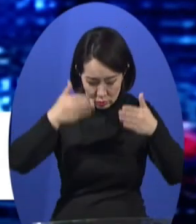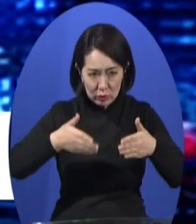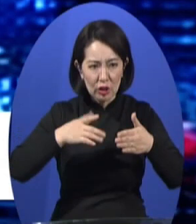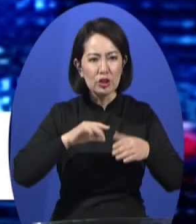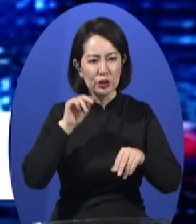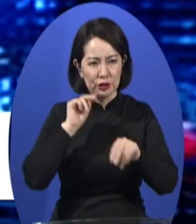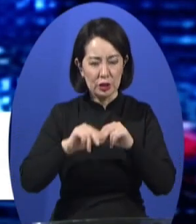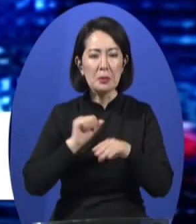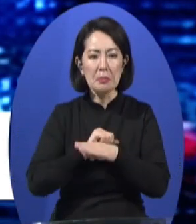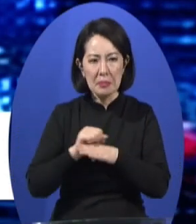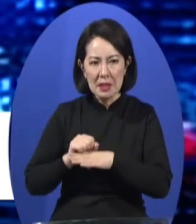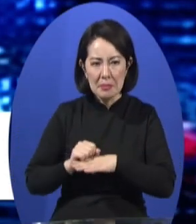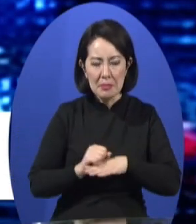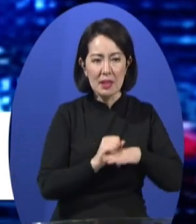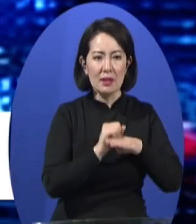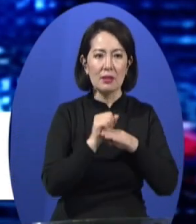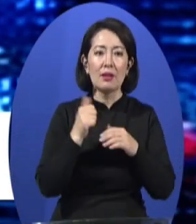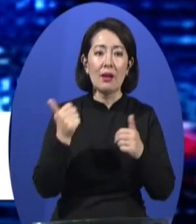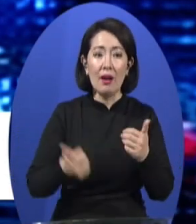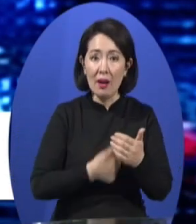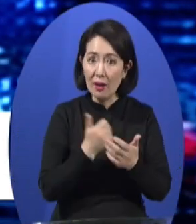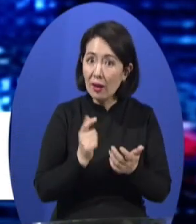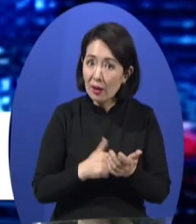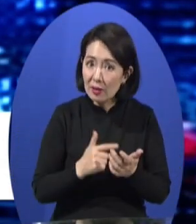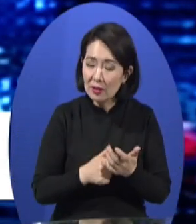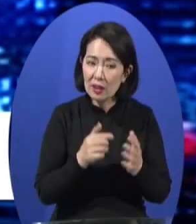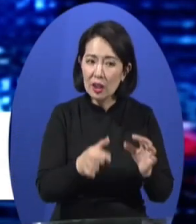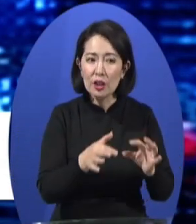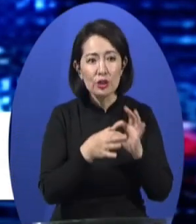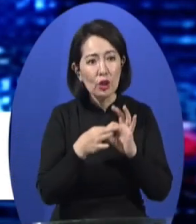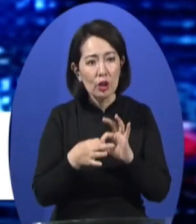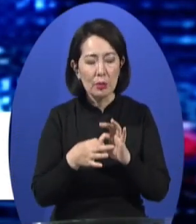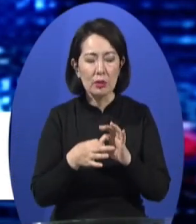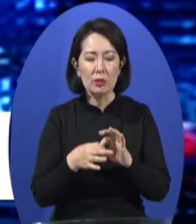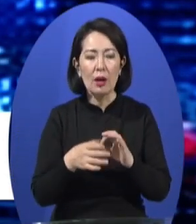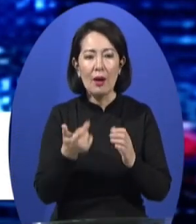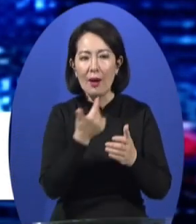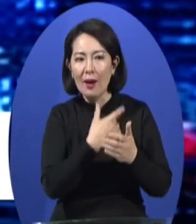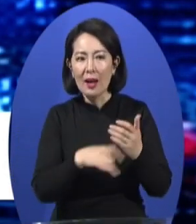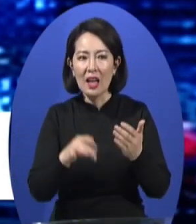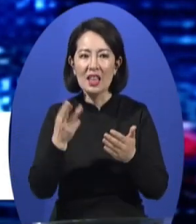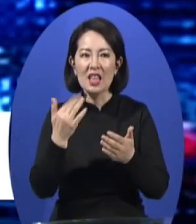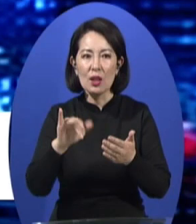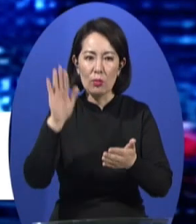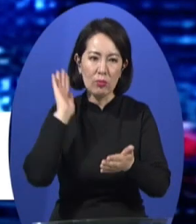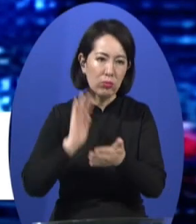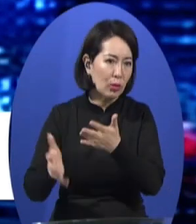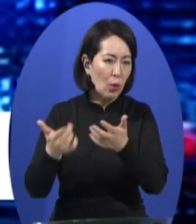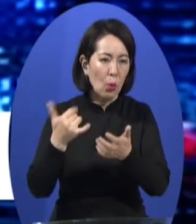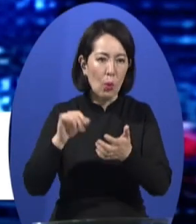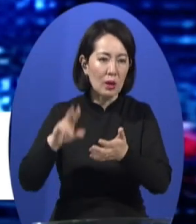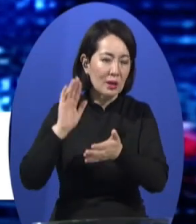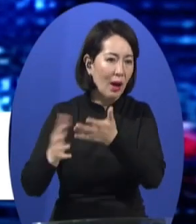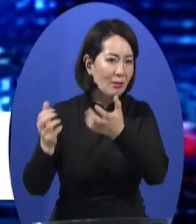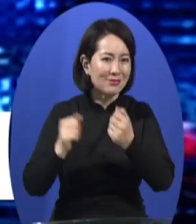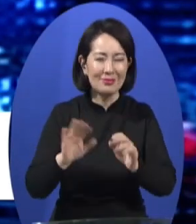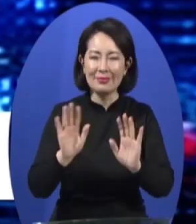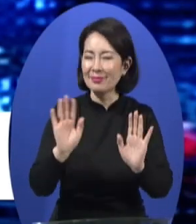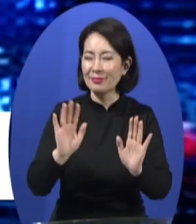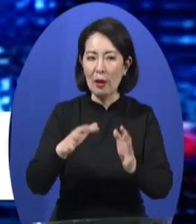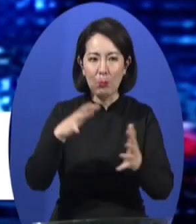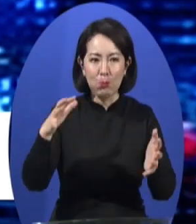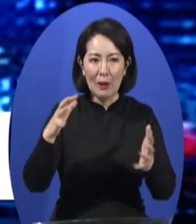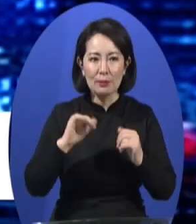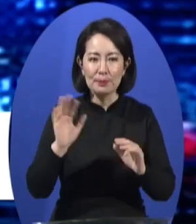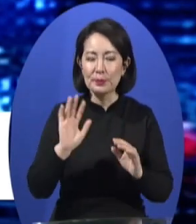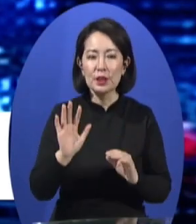байх бэлтгэлээ хангах хэрэгтэй. Аа ингэхдээ бол одоо гараа дэлгүүрээс шуудаагаар нь гурил худалдаа даваатай гэсэн үг бол биш. Мэдээч